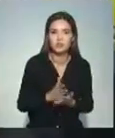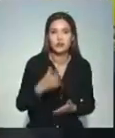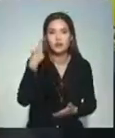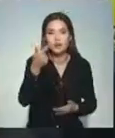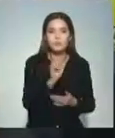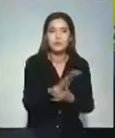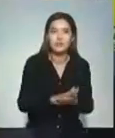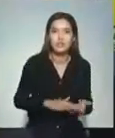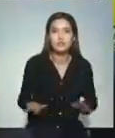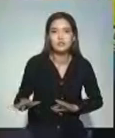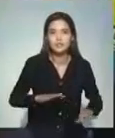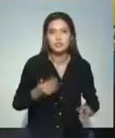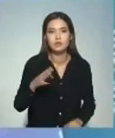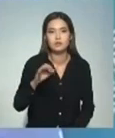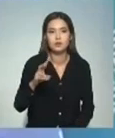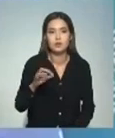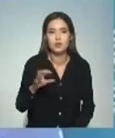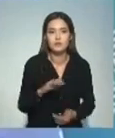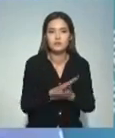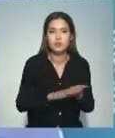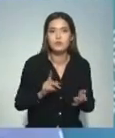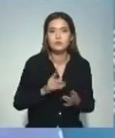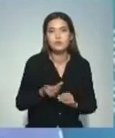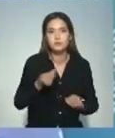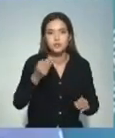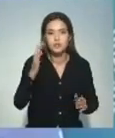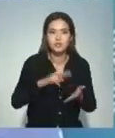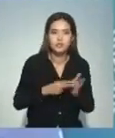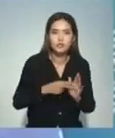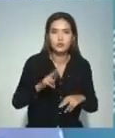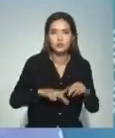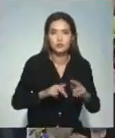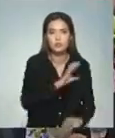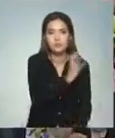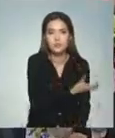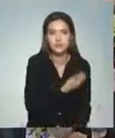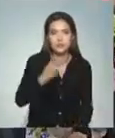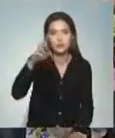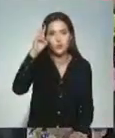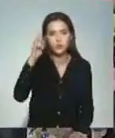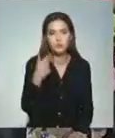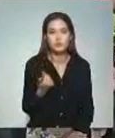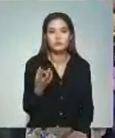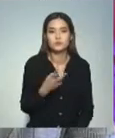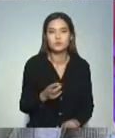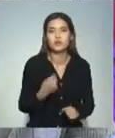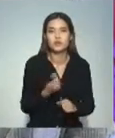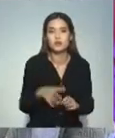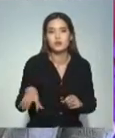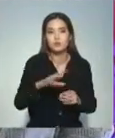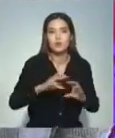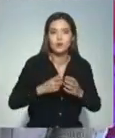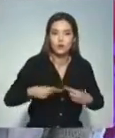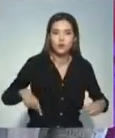дальнейшей деятельности, Касым-Жомарт Токаев заявил, что прежде всего для строительства сильного государства необходимо установить справедливость в обществе.